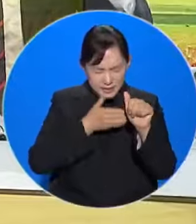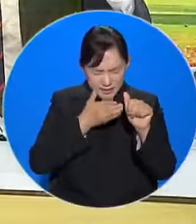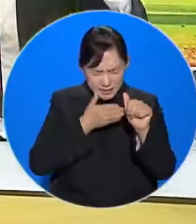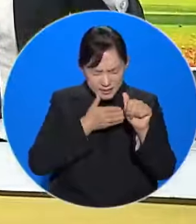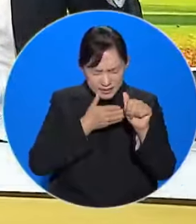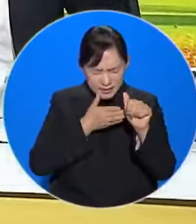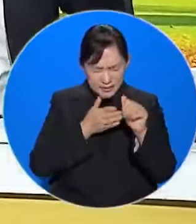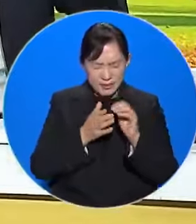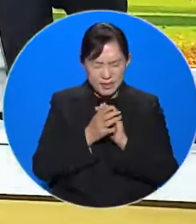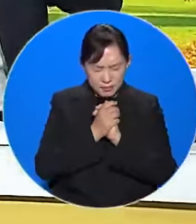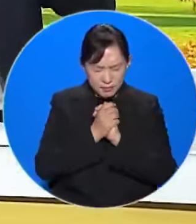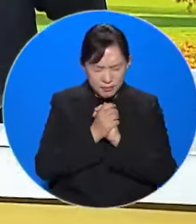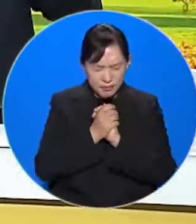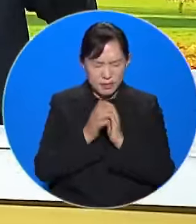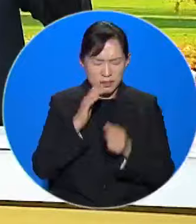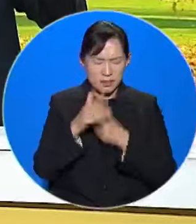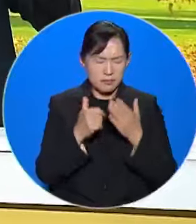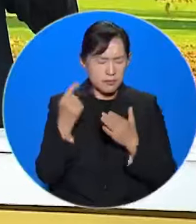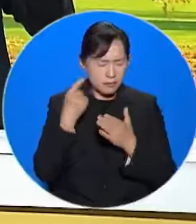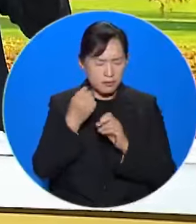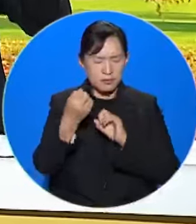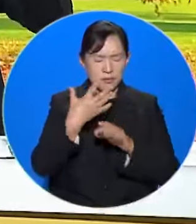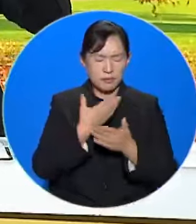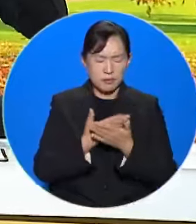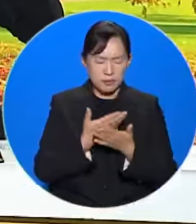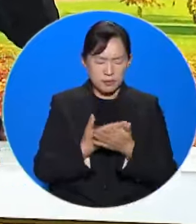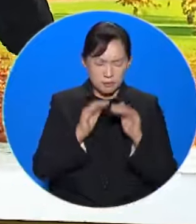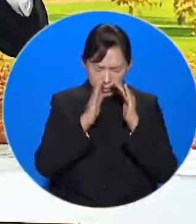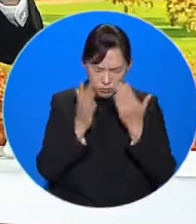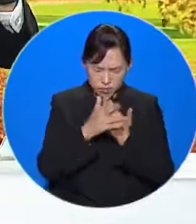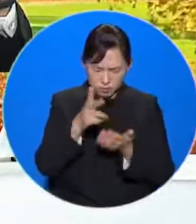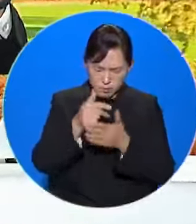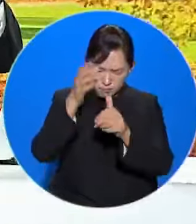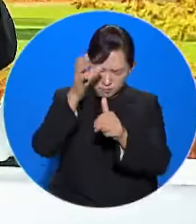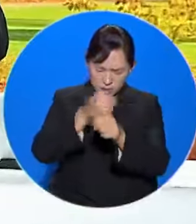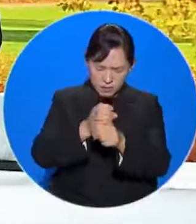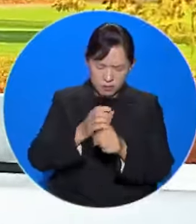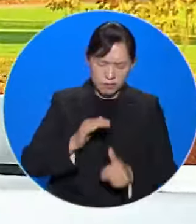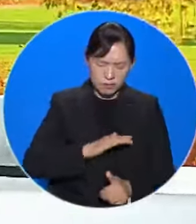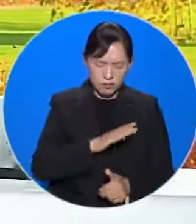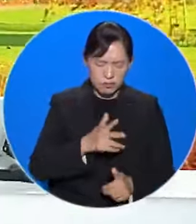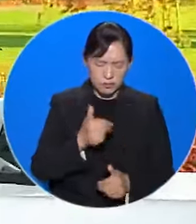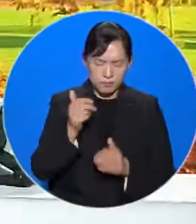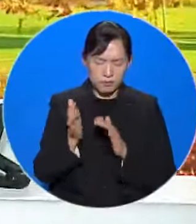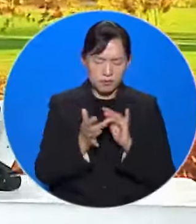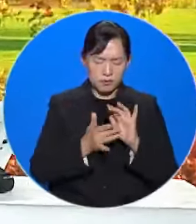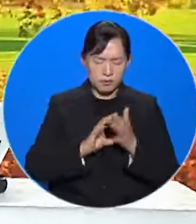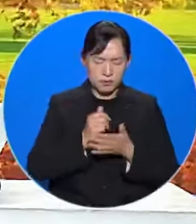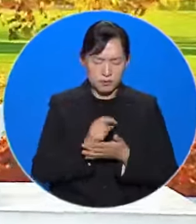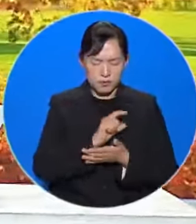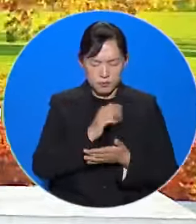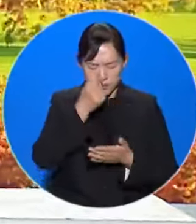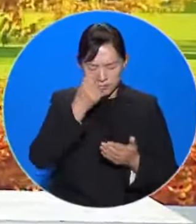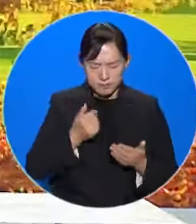역사하여 주시고 응답하여 주시옵소서. 모든 것 주님께 맡깁니다. 우리 주 예수 그리스도